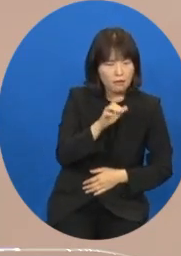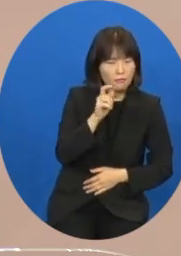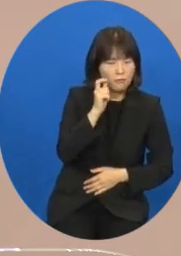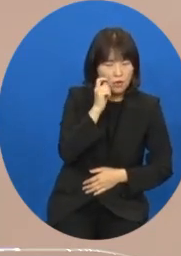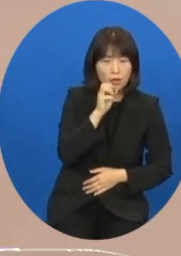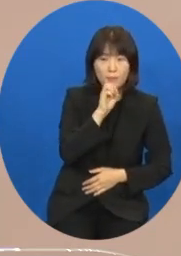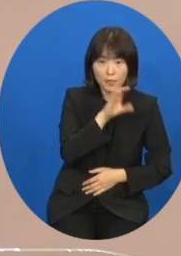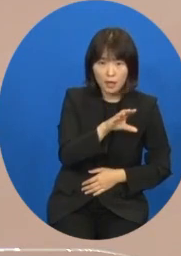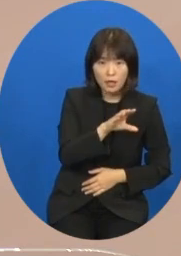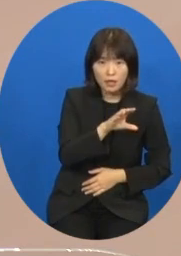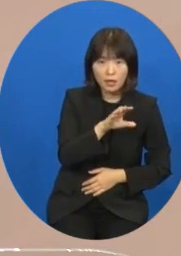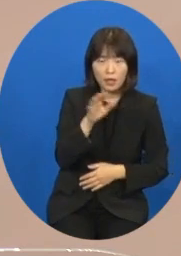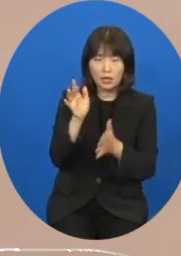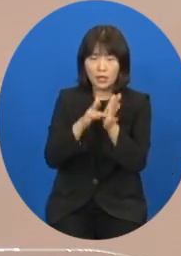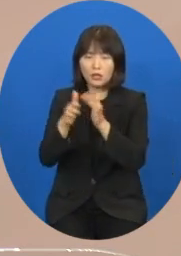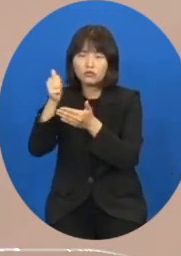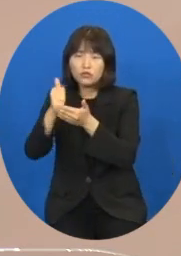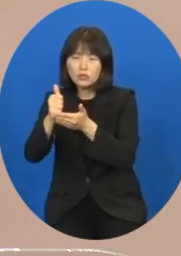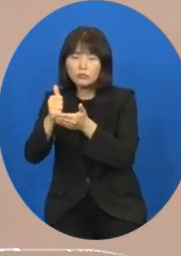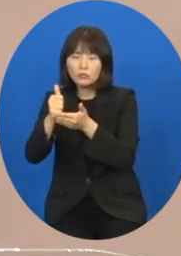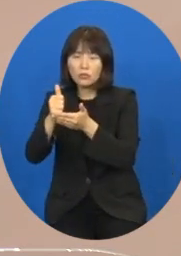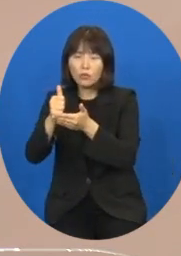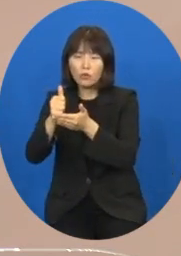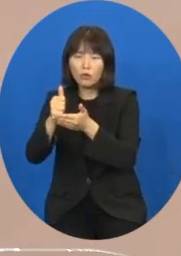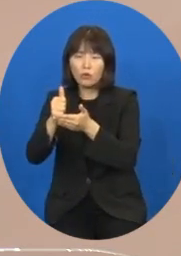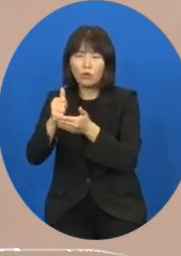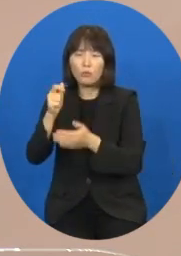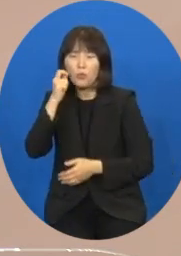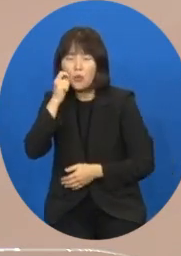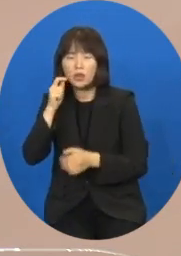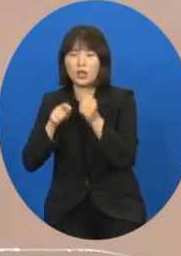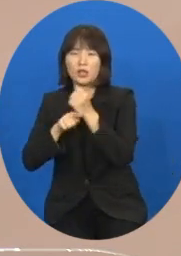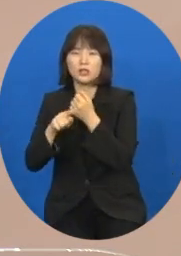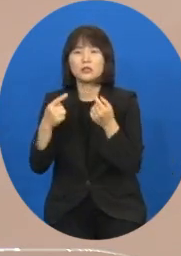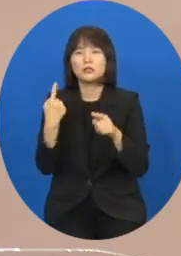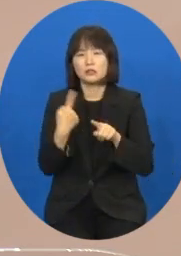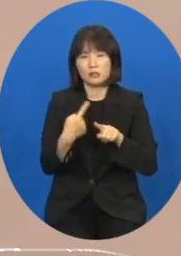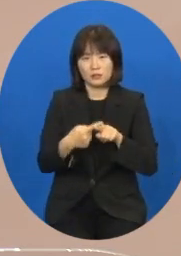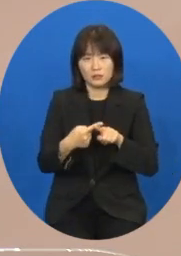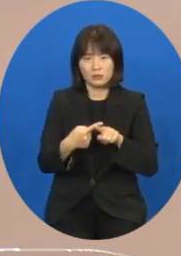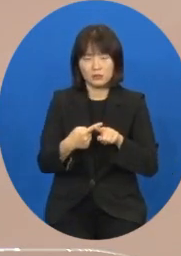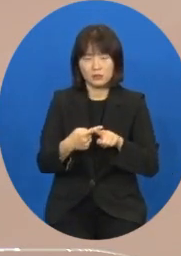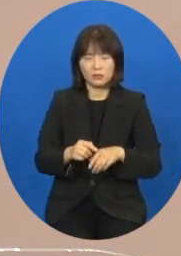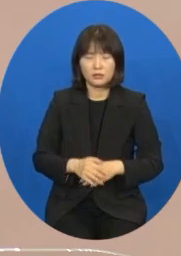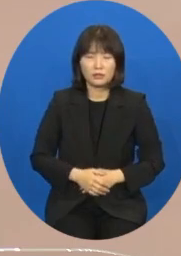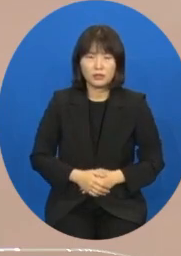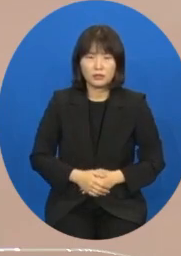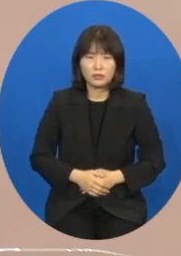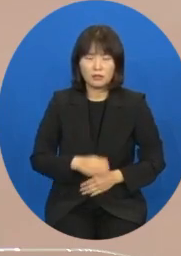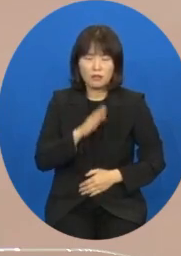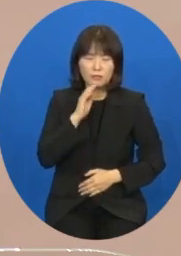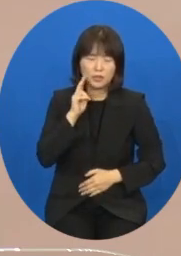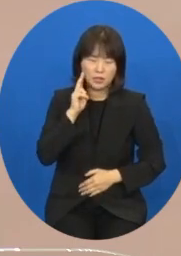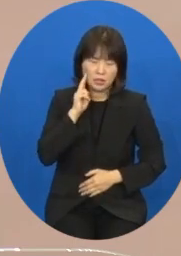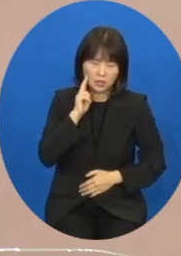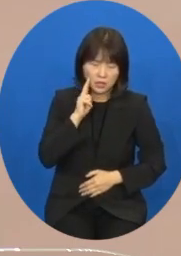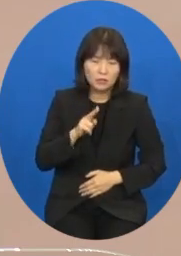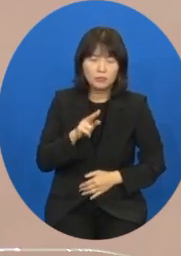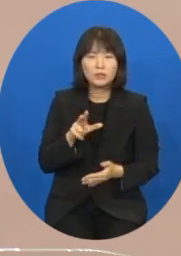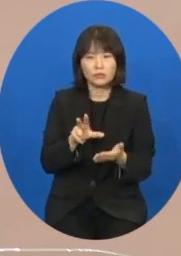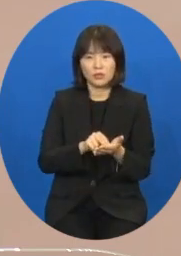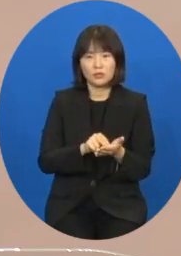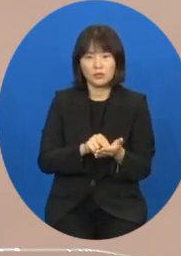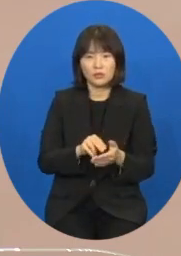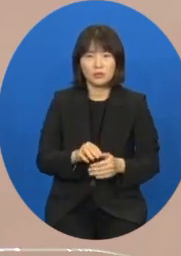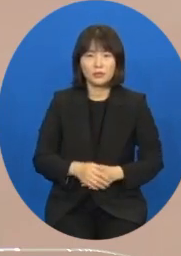말은 예수님도 못 하신다는 뜻이 됩니다. 그러니까 이건 얼마나 참 심각한 일이에요.